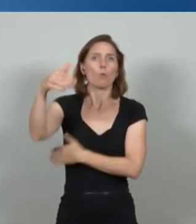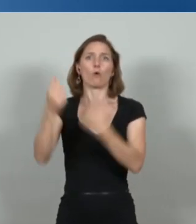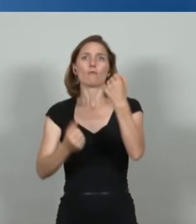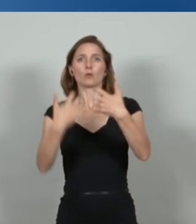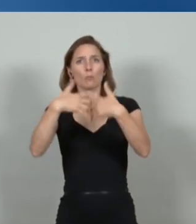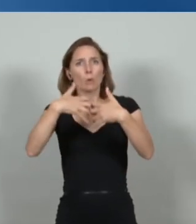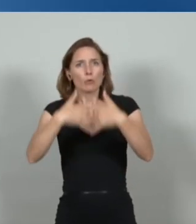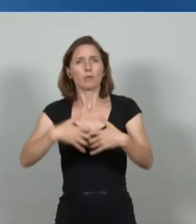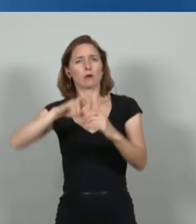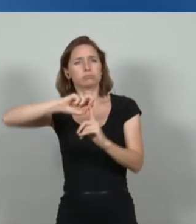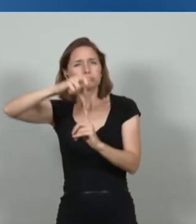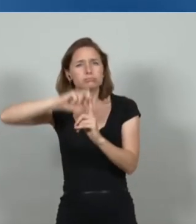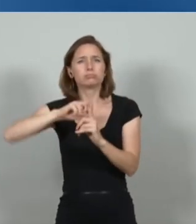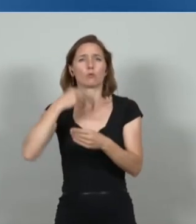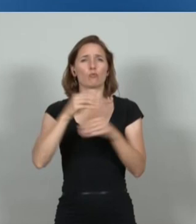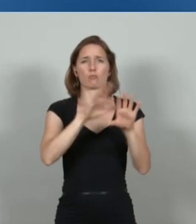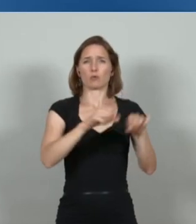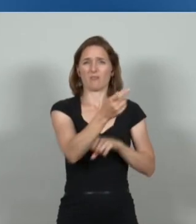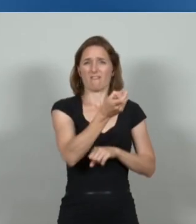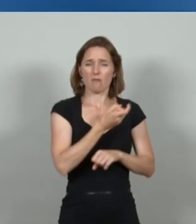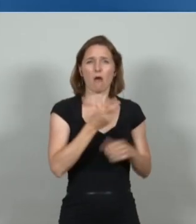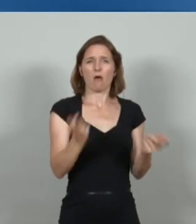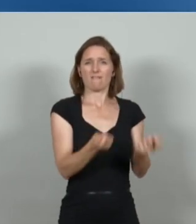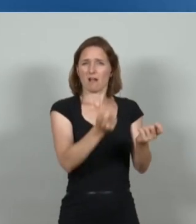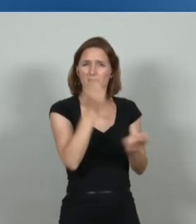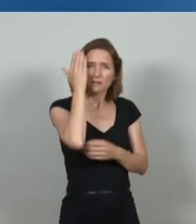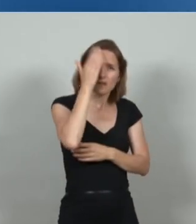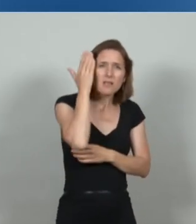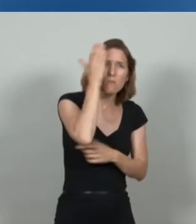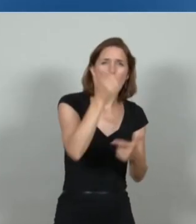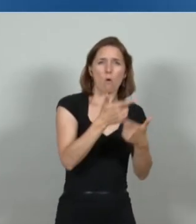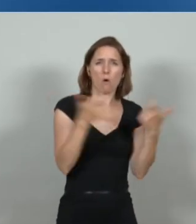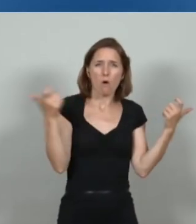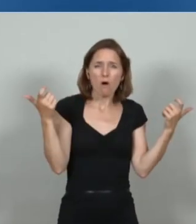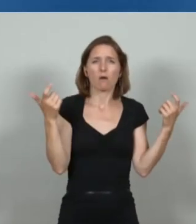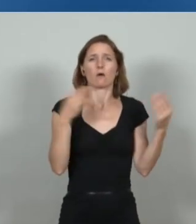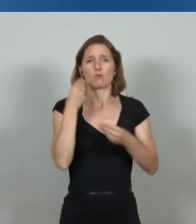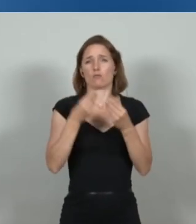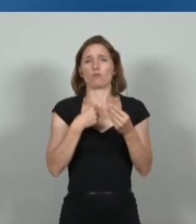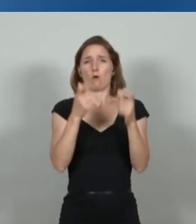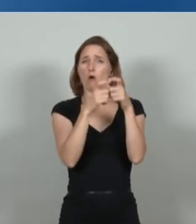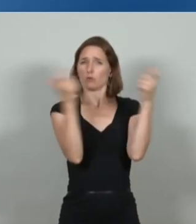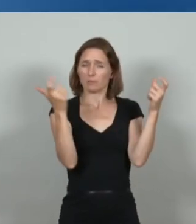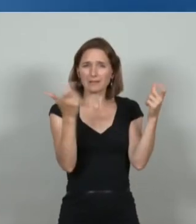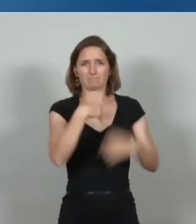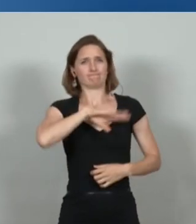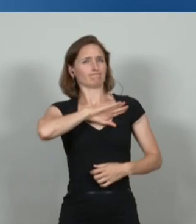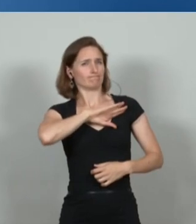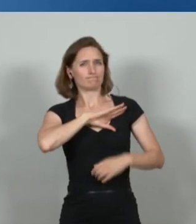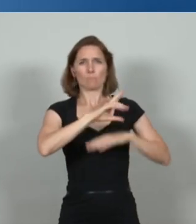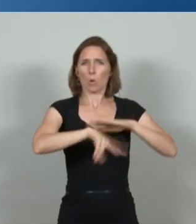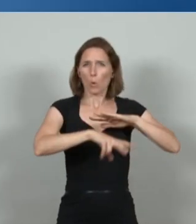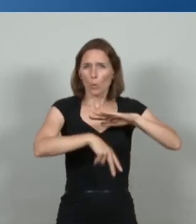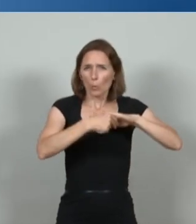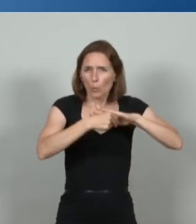fossile les produits su d'élevage industriels ainsi que la publicité émanant d'entreprise responsable du raffinage de la distribution et ou de